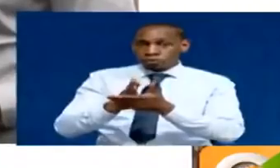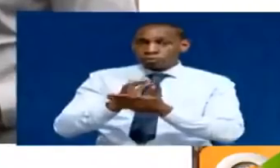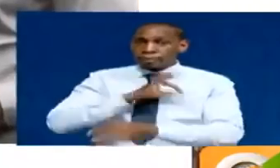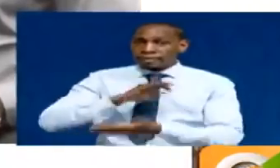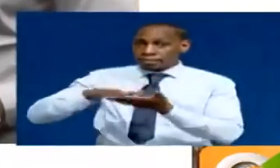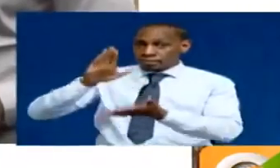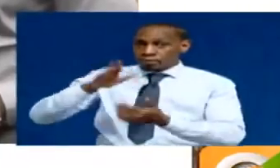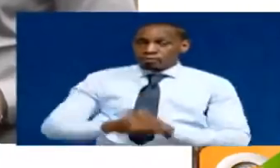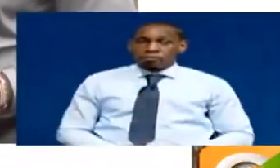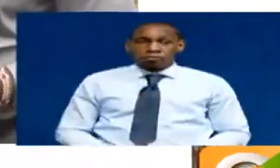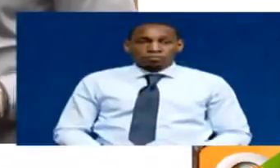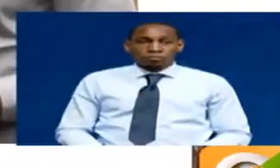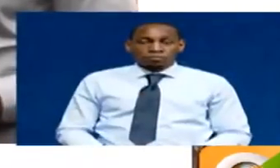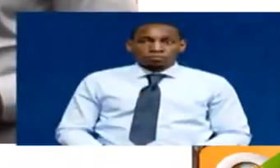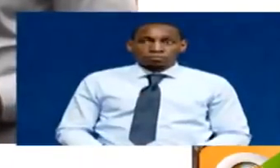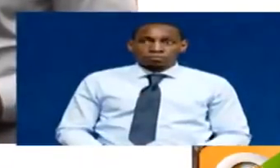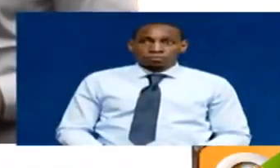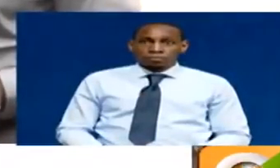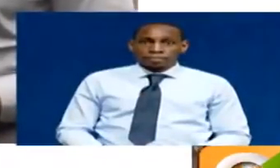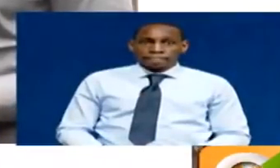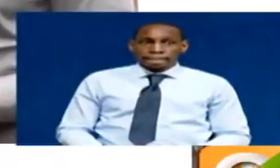zaidi. Crispin Otieno, runinga ya